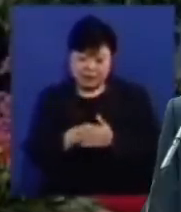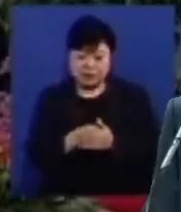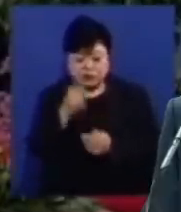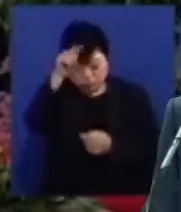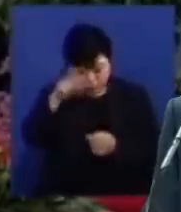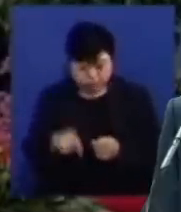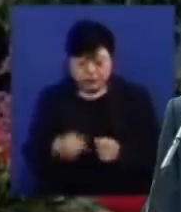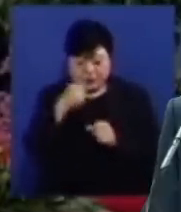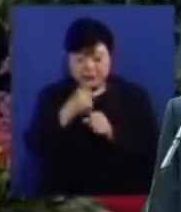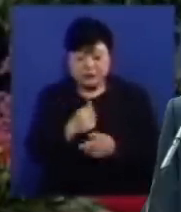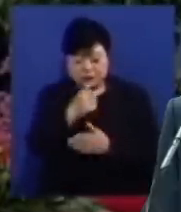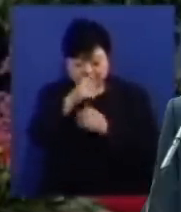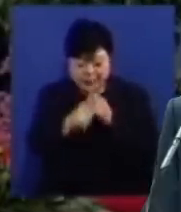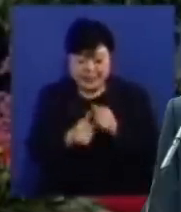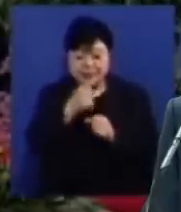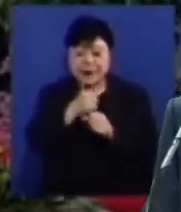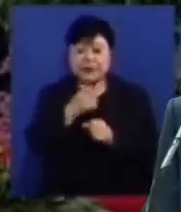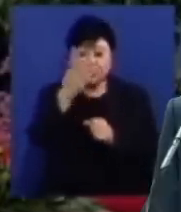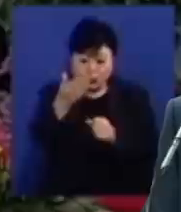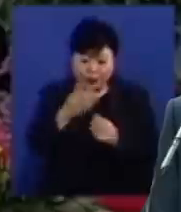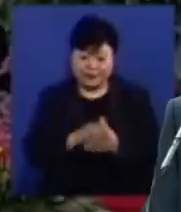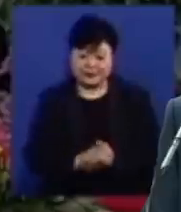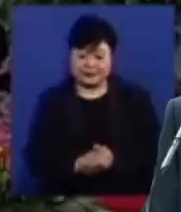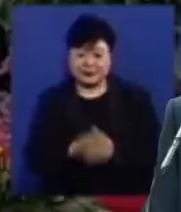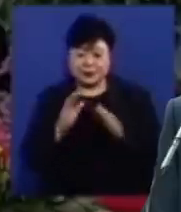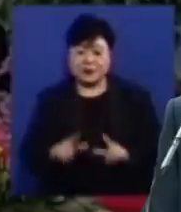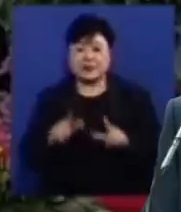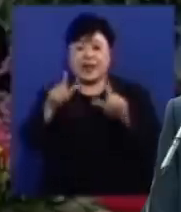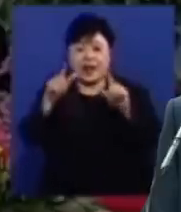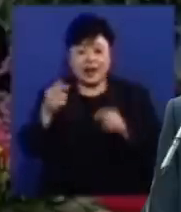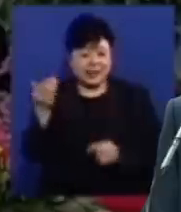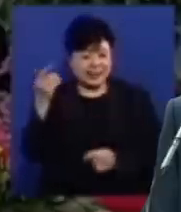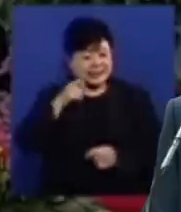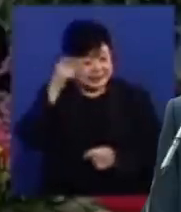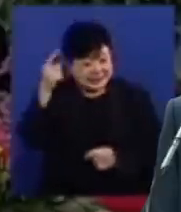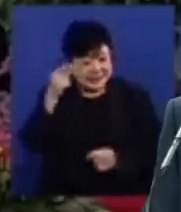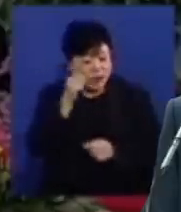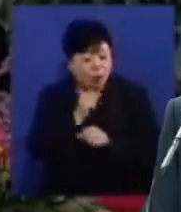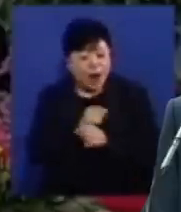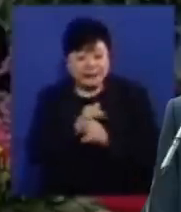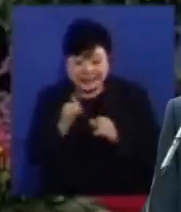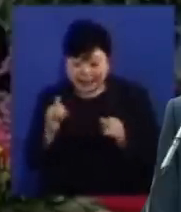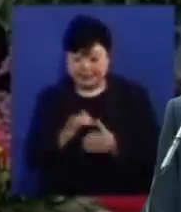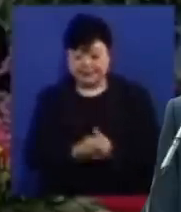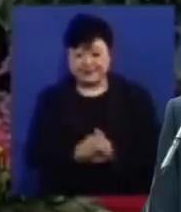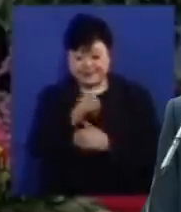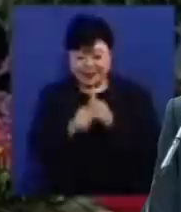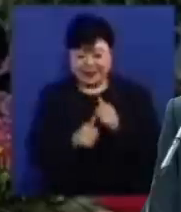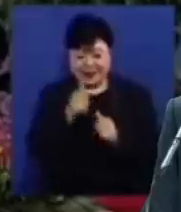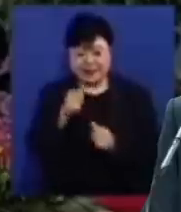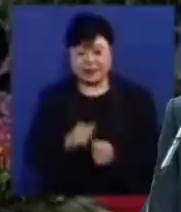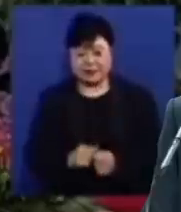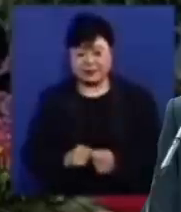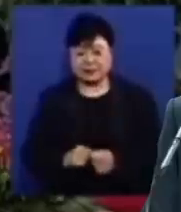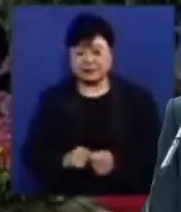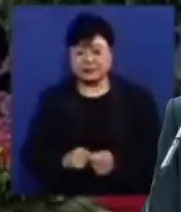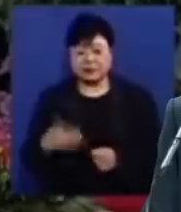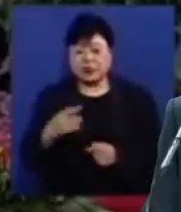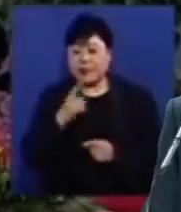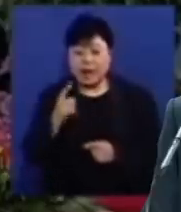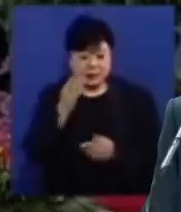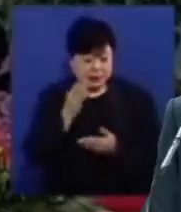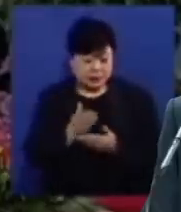우주는 창조주 하나님이 만드셨다는 것입니다. 오늘날 소위 지식인이나 과학적인 인간은 하나님을 부인하지만 실제로